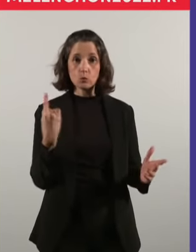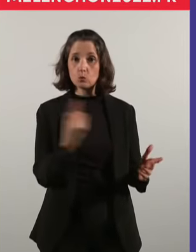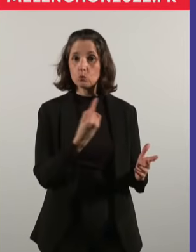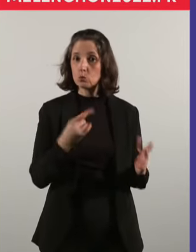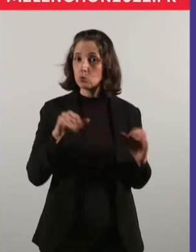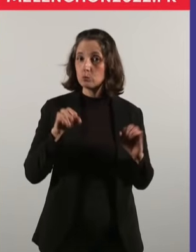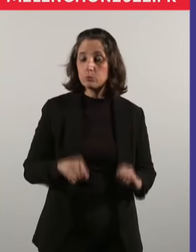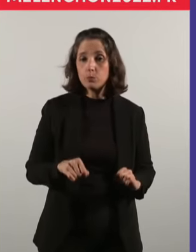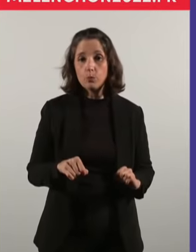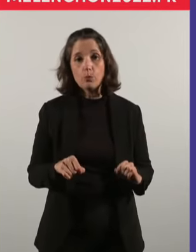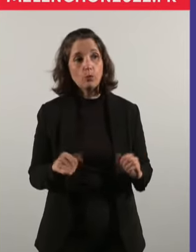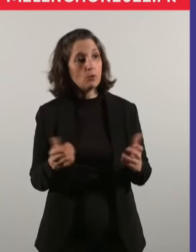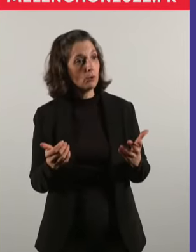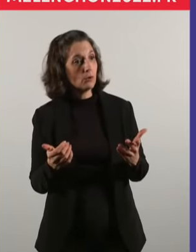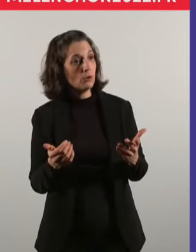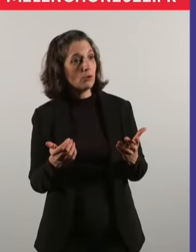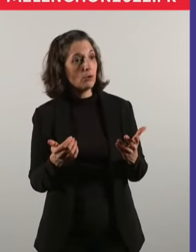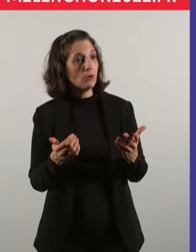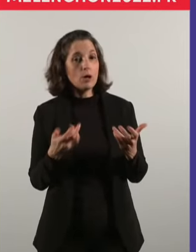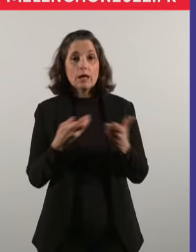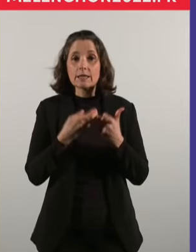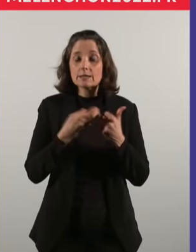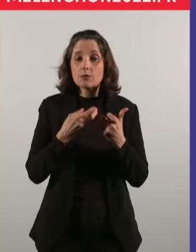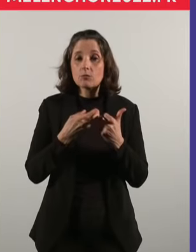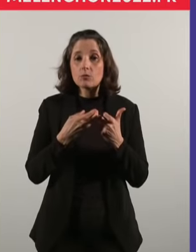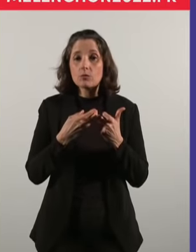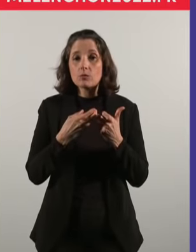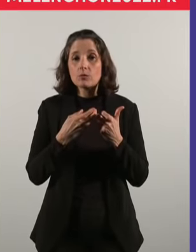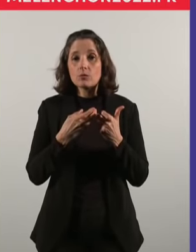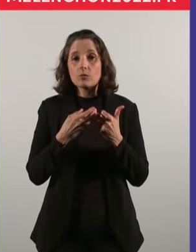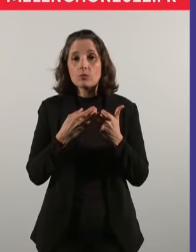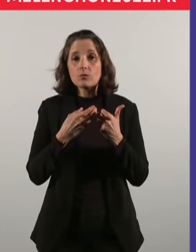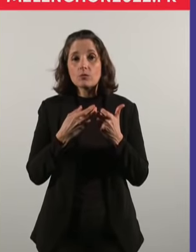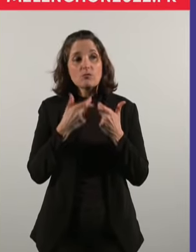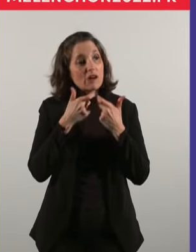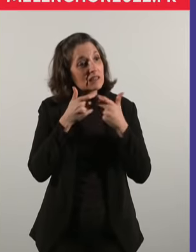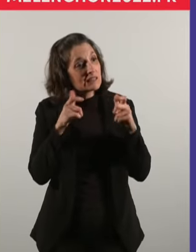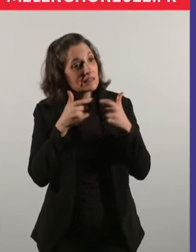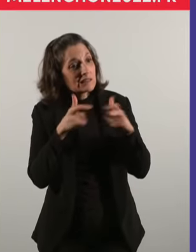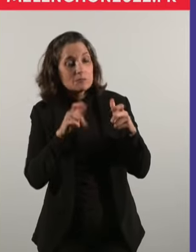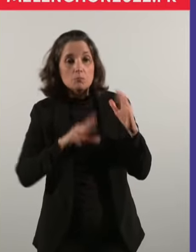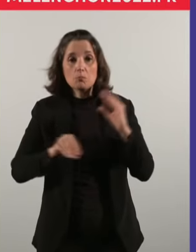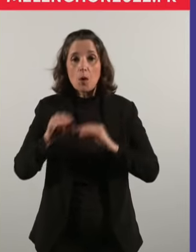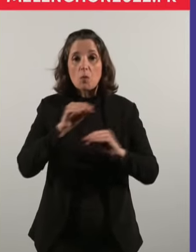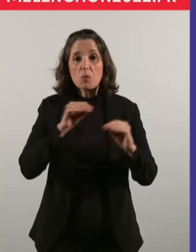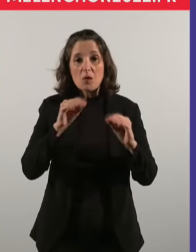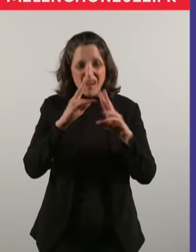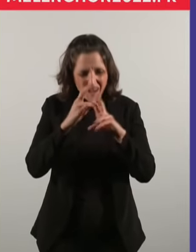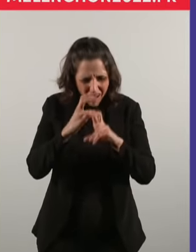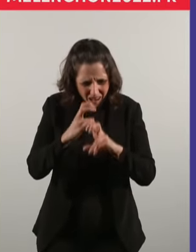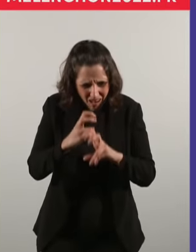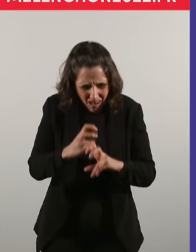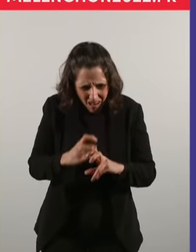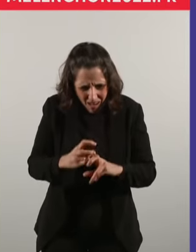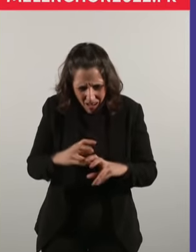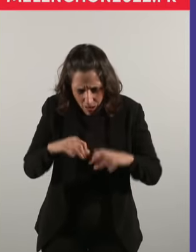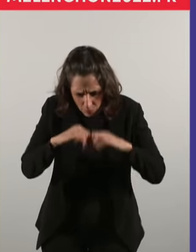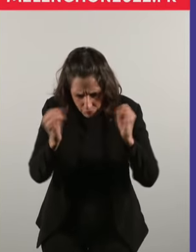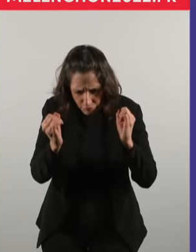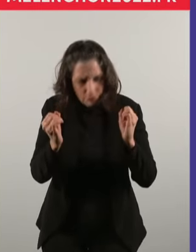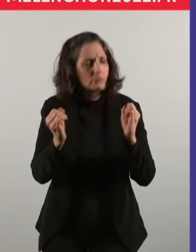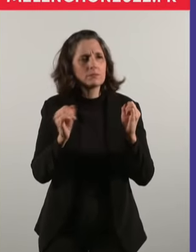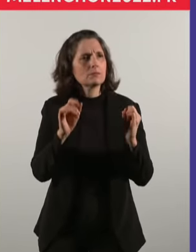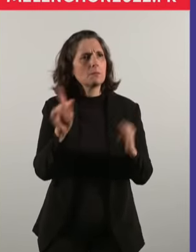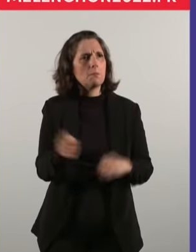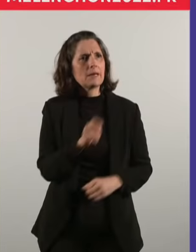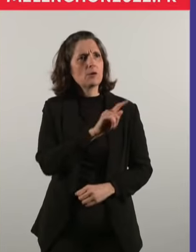connaissance approfondie qu'aucun d'entre nous en particulier n'a de notre peuple ? Non, ce n'est pas normal et nous voulons en garder la maîtrise.